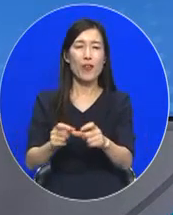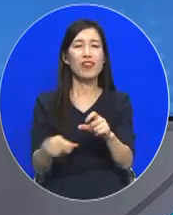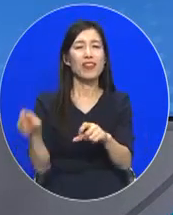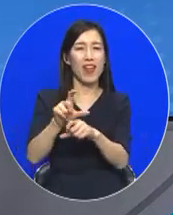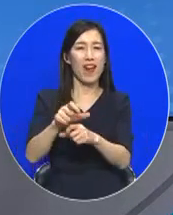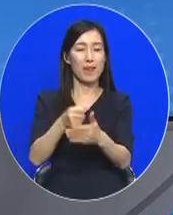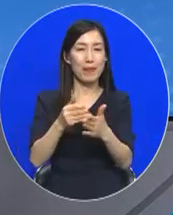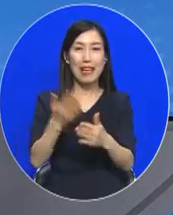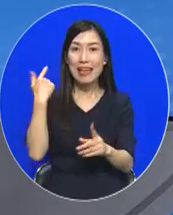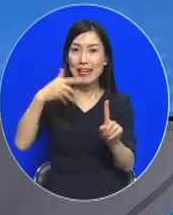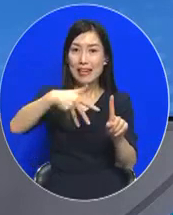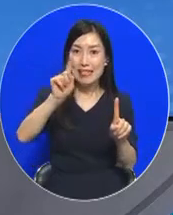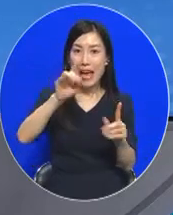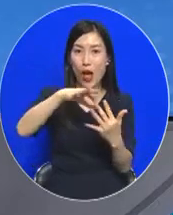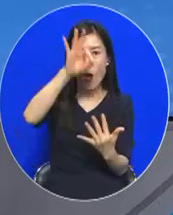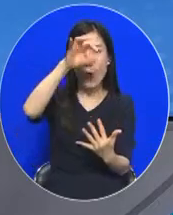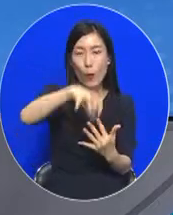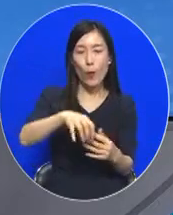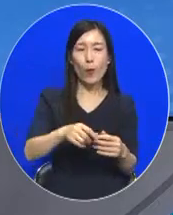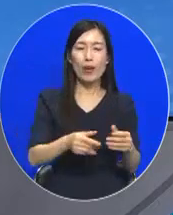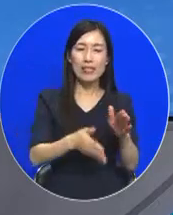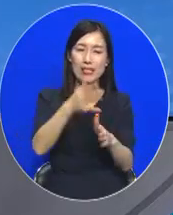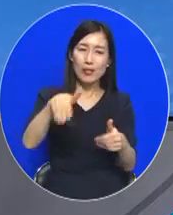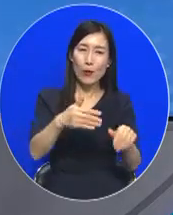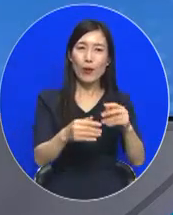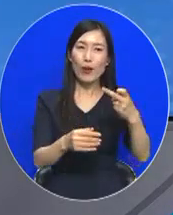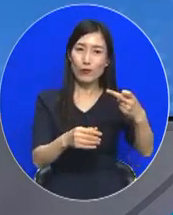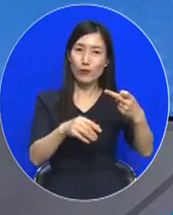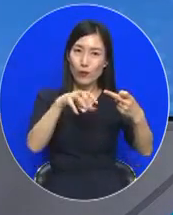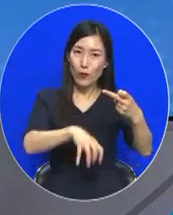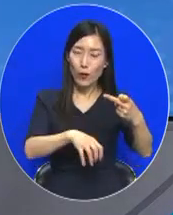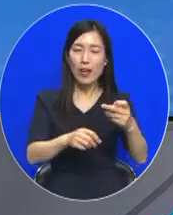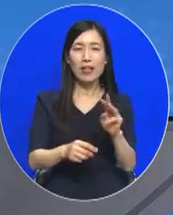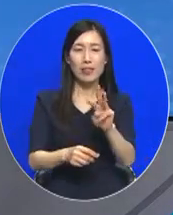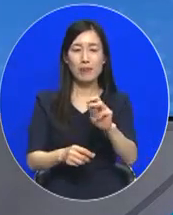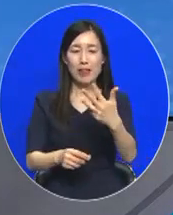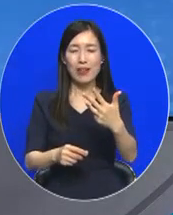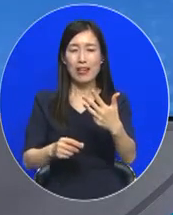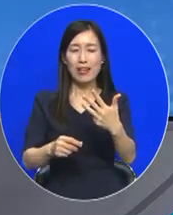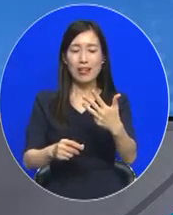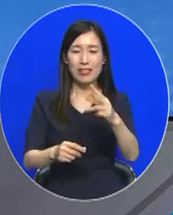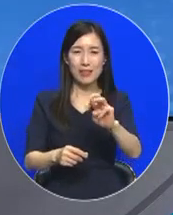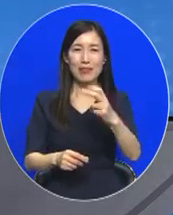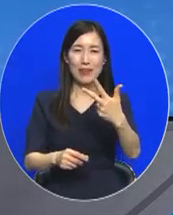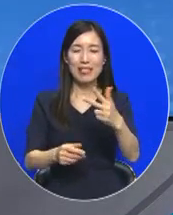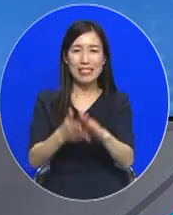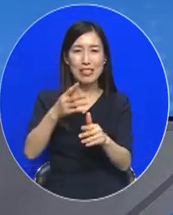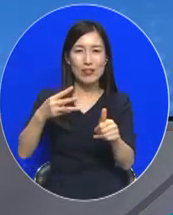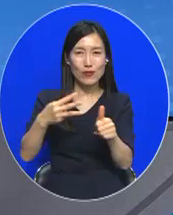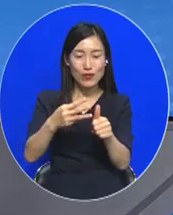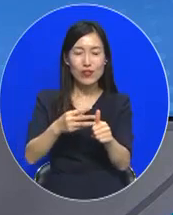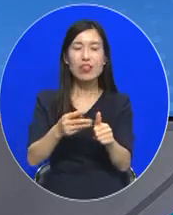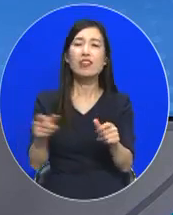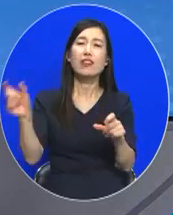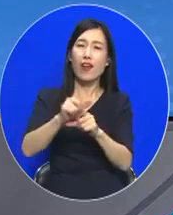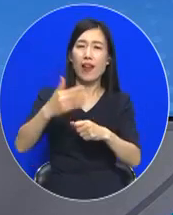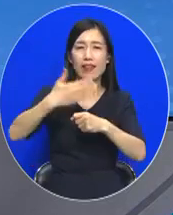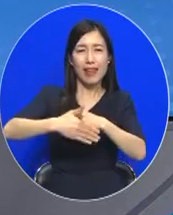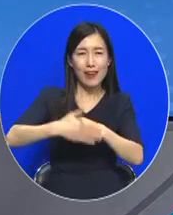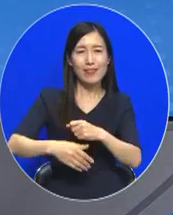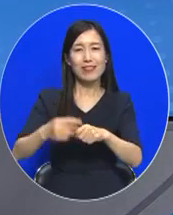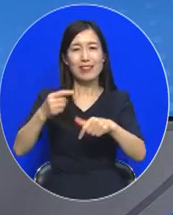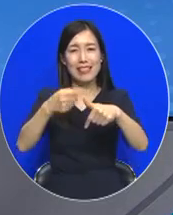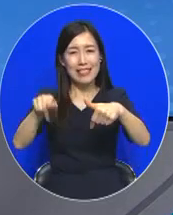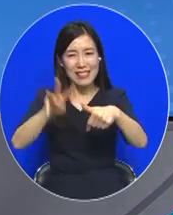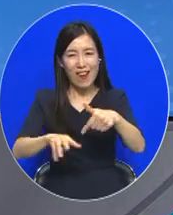7월 1차 공모를 통해 선정된 12개 시도, 37개 시군구에 더해 대구, 인천 등 6개 시도,